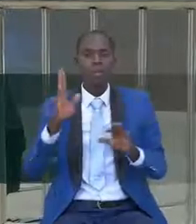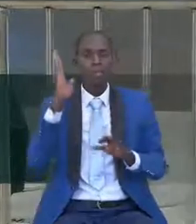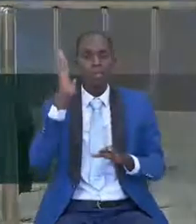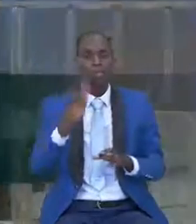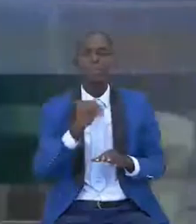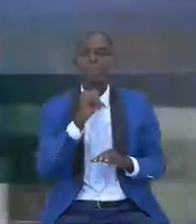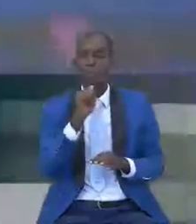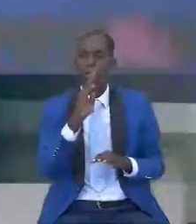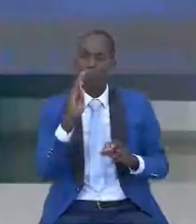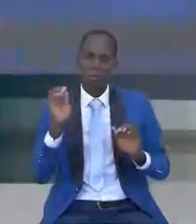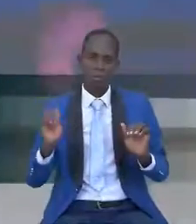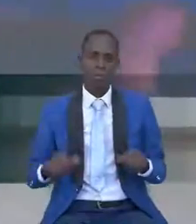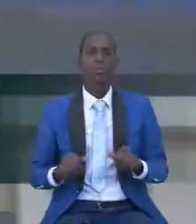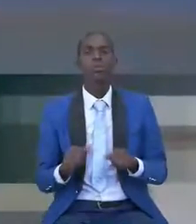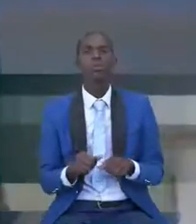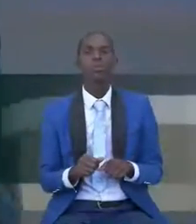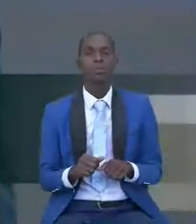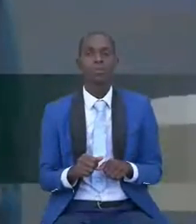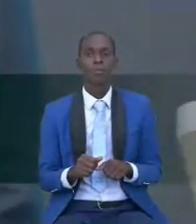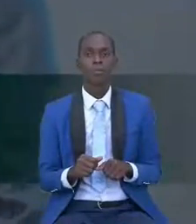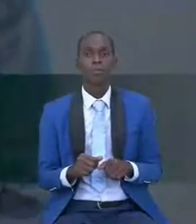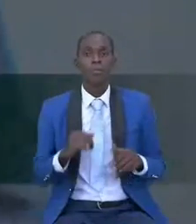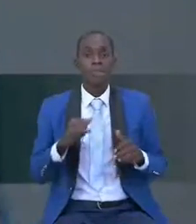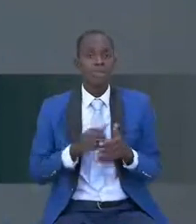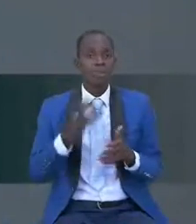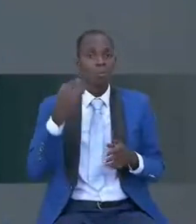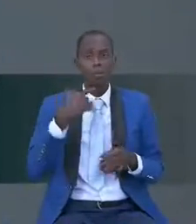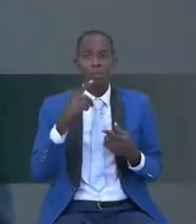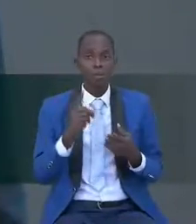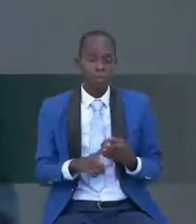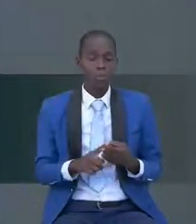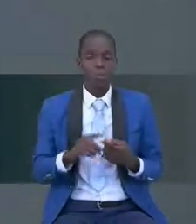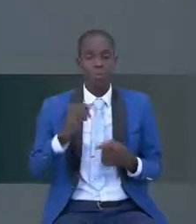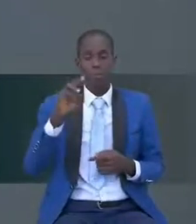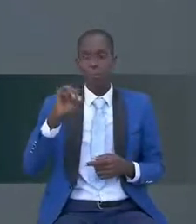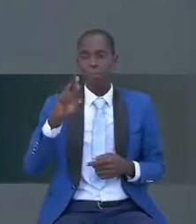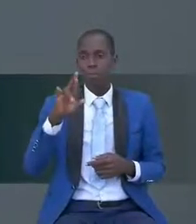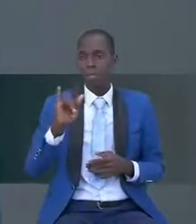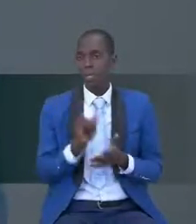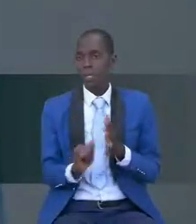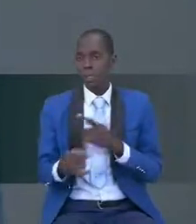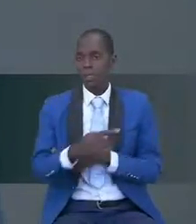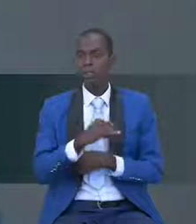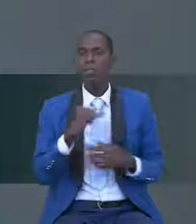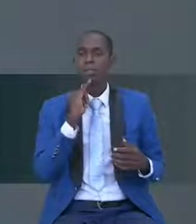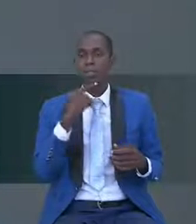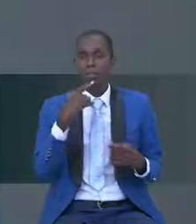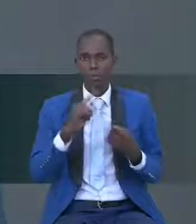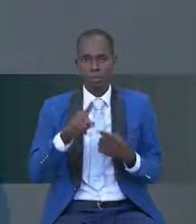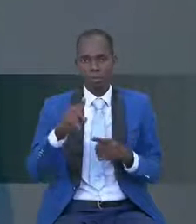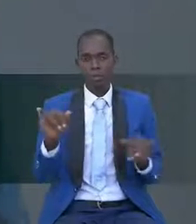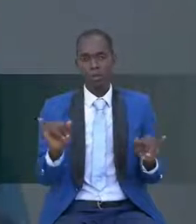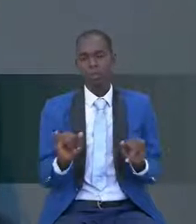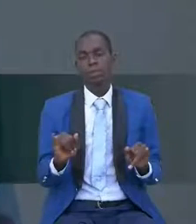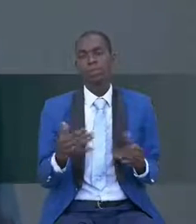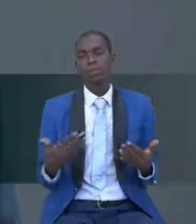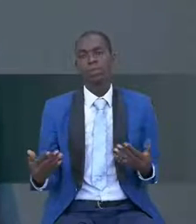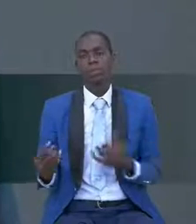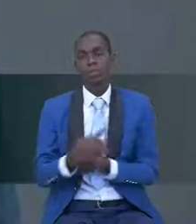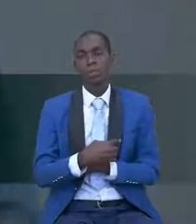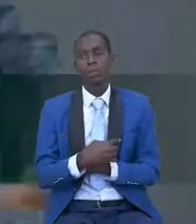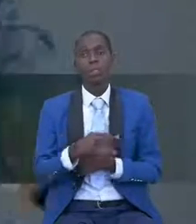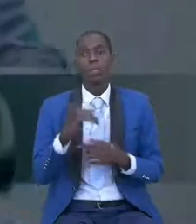Dieu. Cela a été dit à Marie en son temps, et cela t'est déclaré aujourd'hui. Qu'avec notre Dieu, le